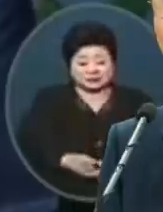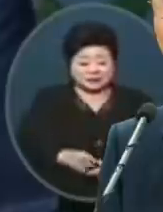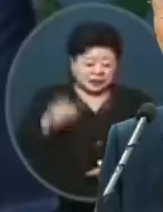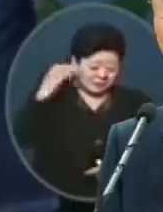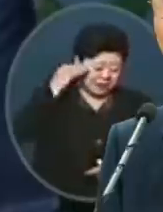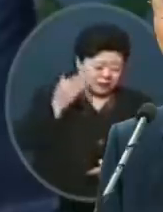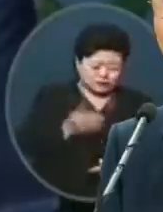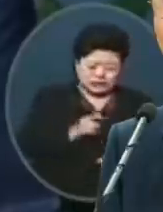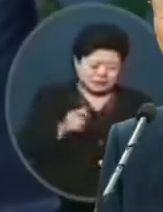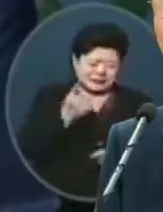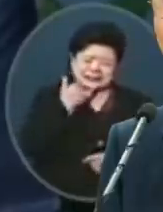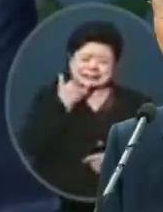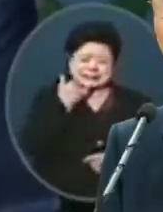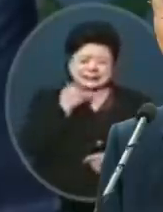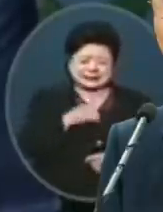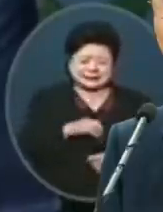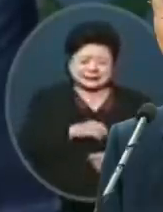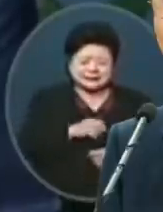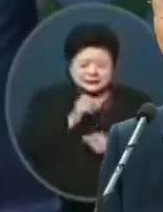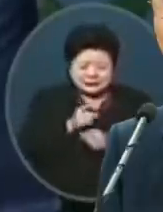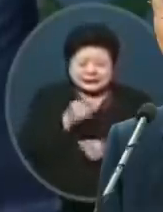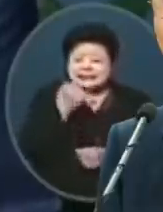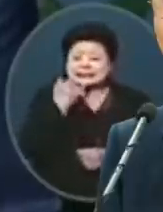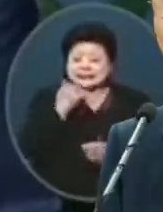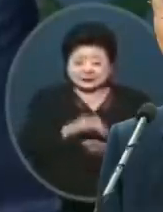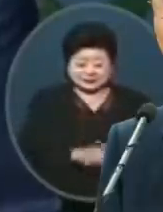해만 안 주면 특성을 살리고 사는데